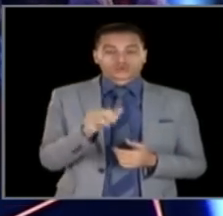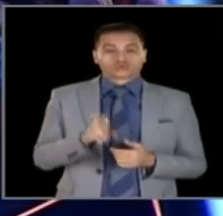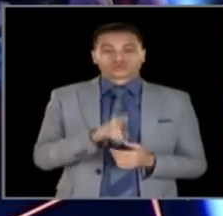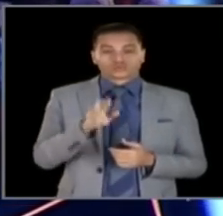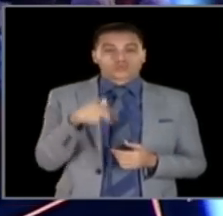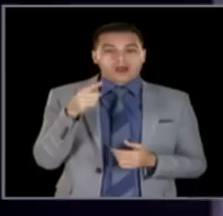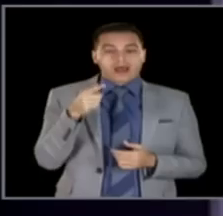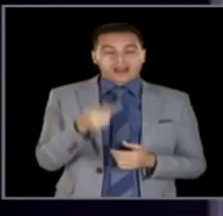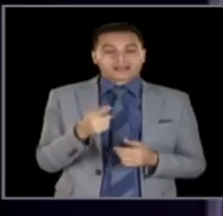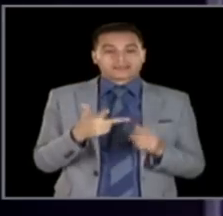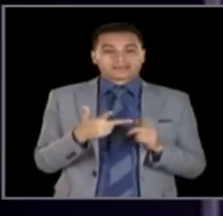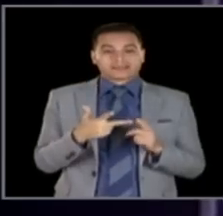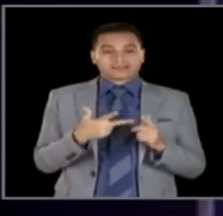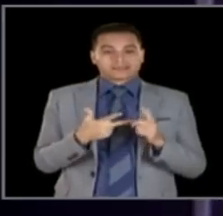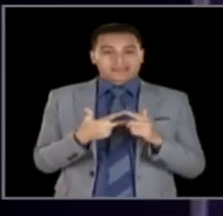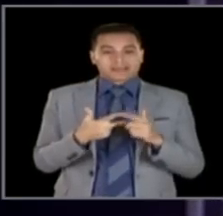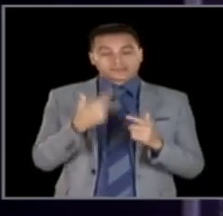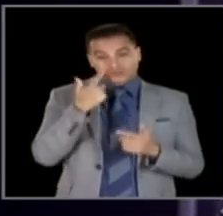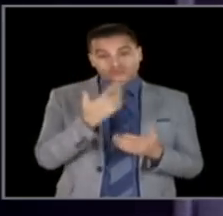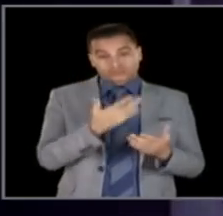والسؤال الثاني.